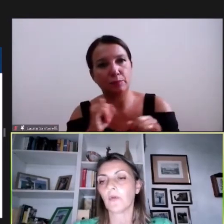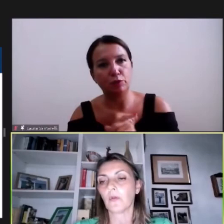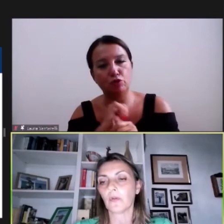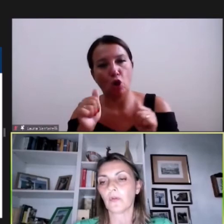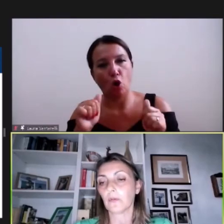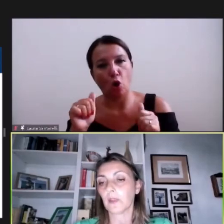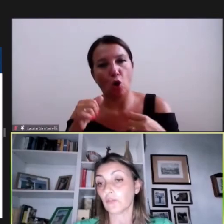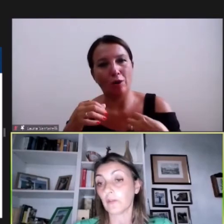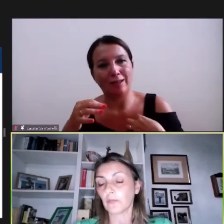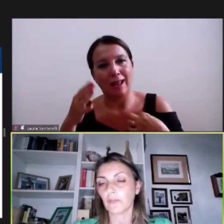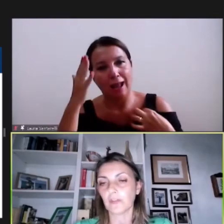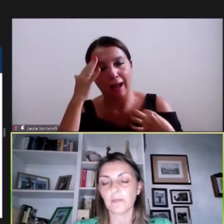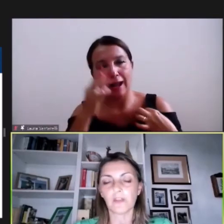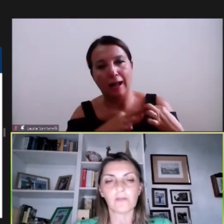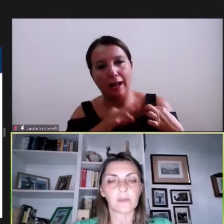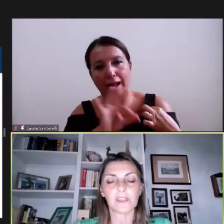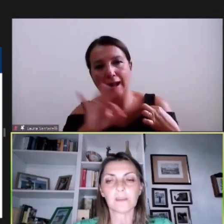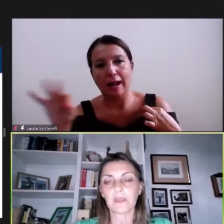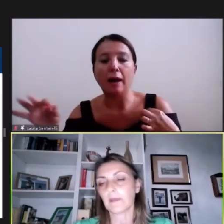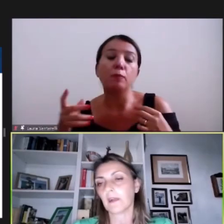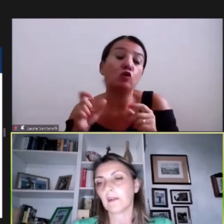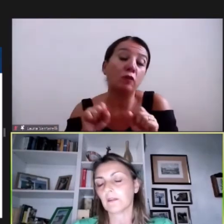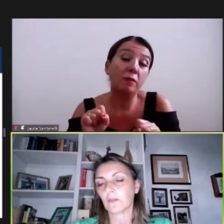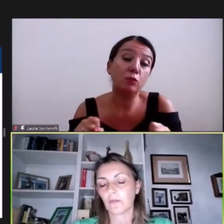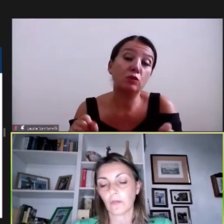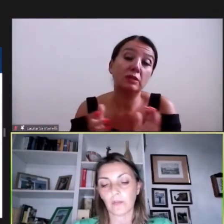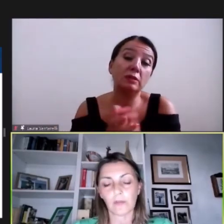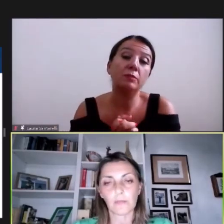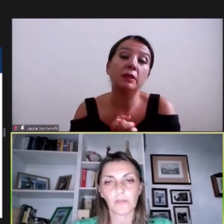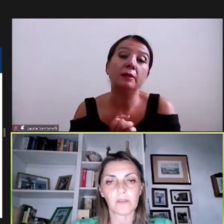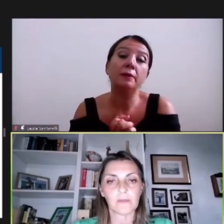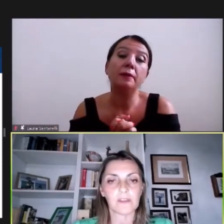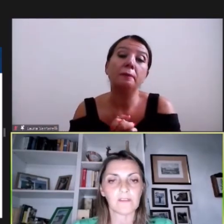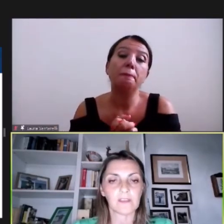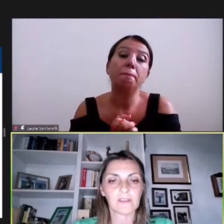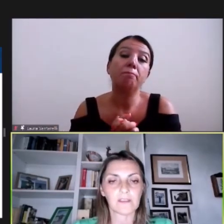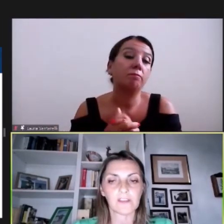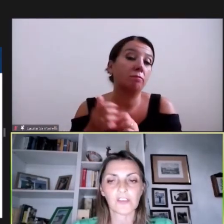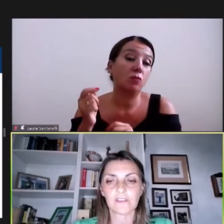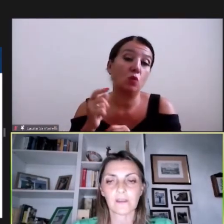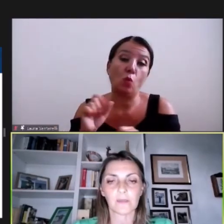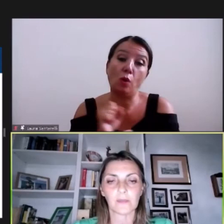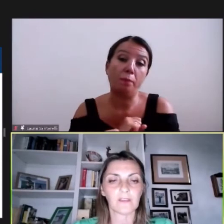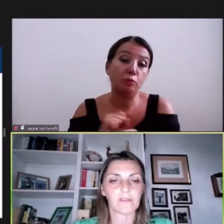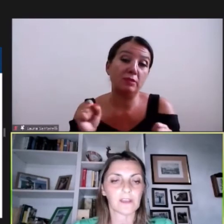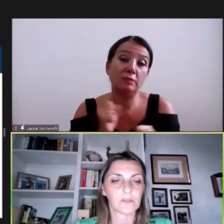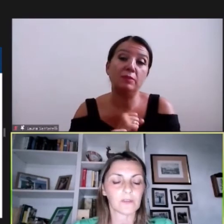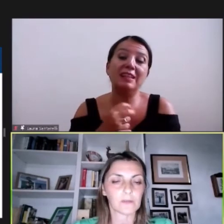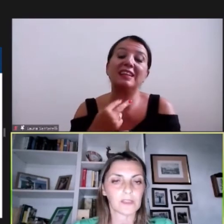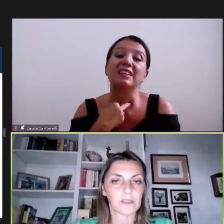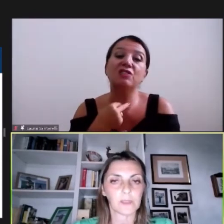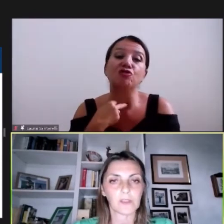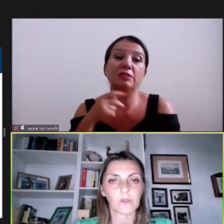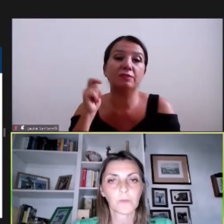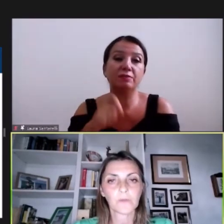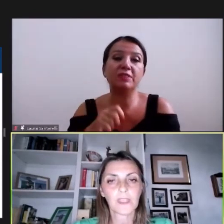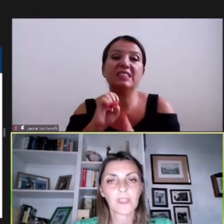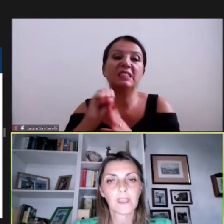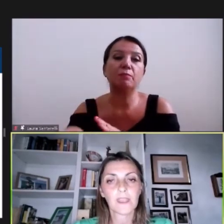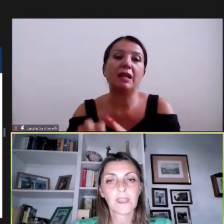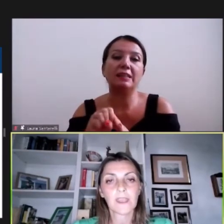capo, laddove possibile, ovviamente. Prima quello che non è possibile deve essere necessariamente avviato a